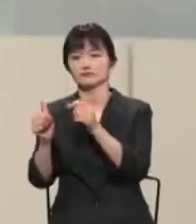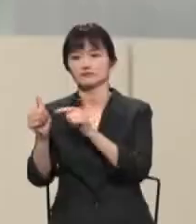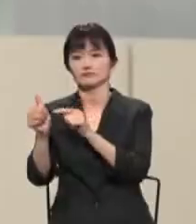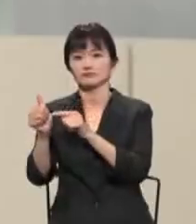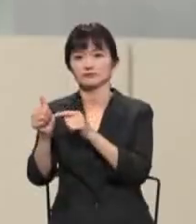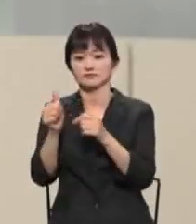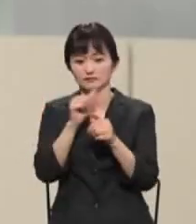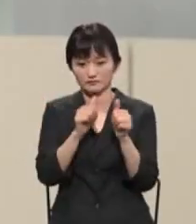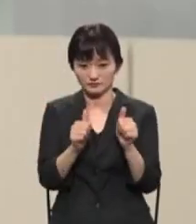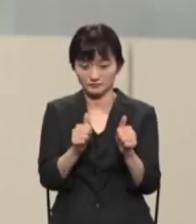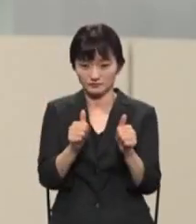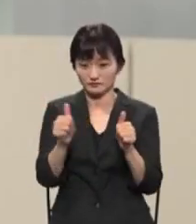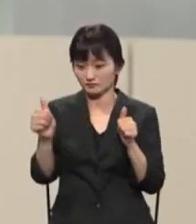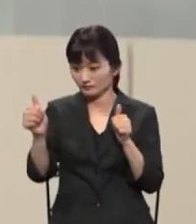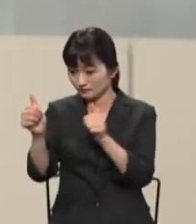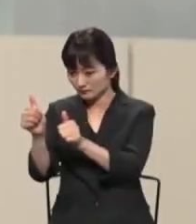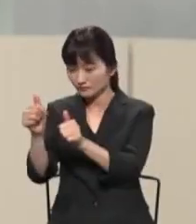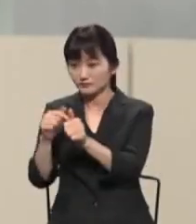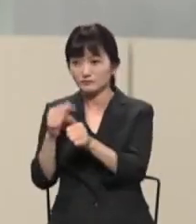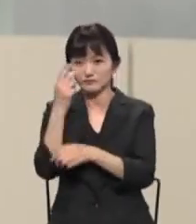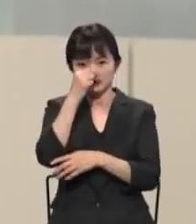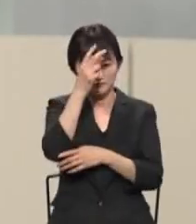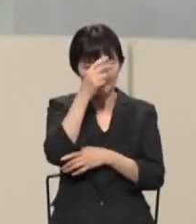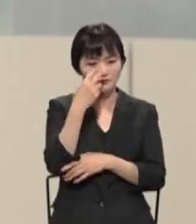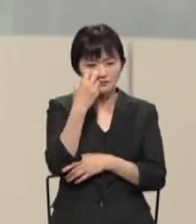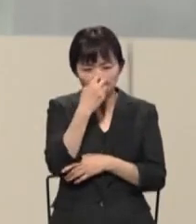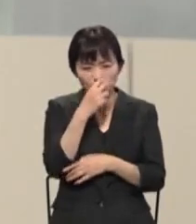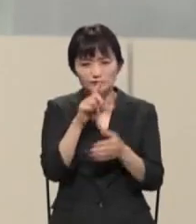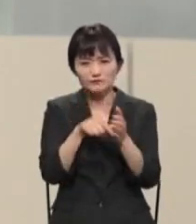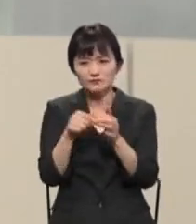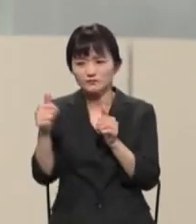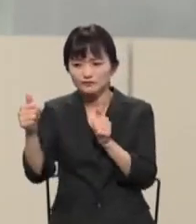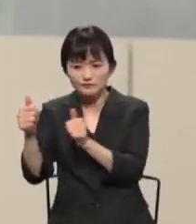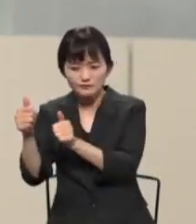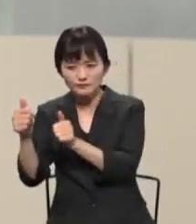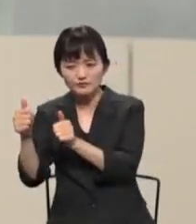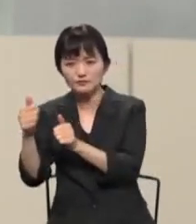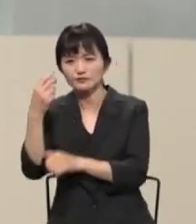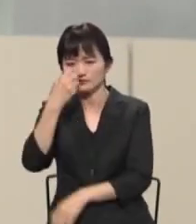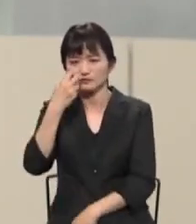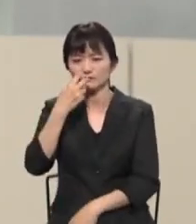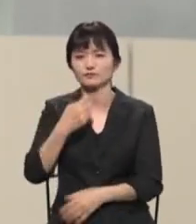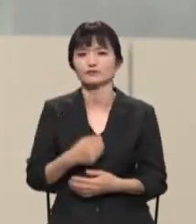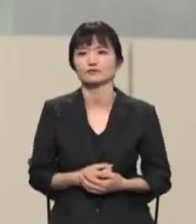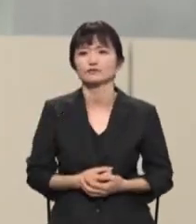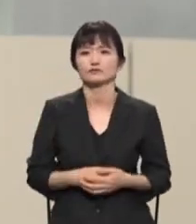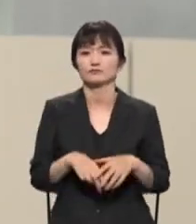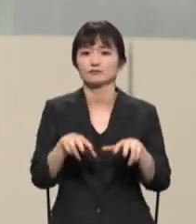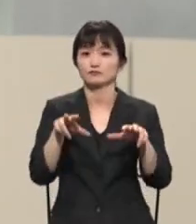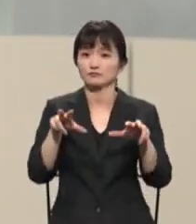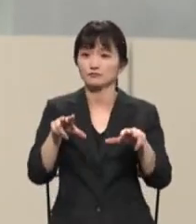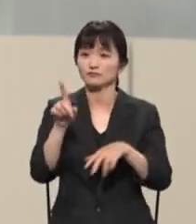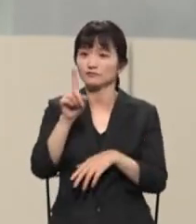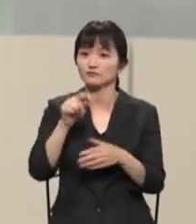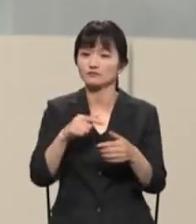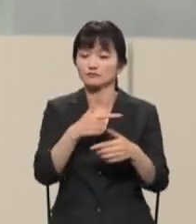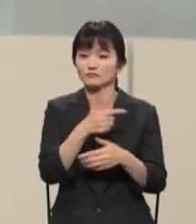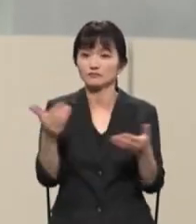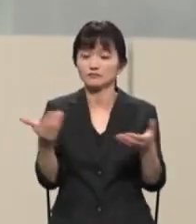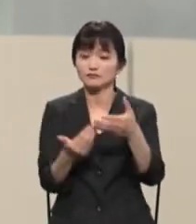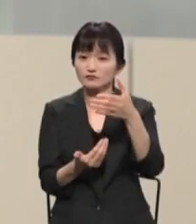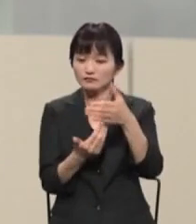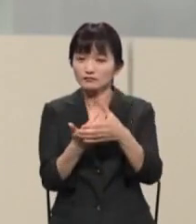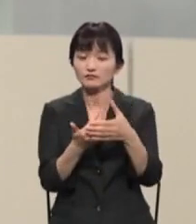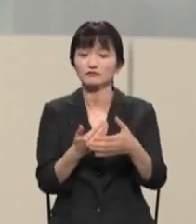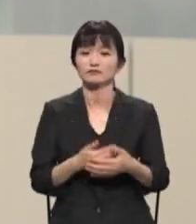전까지 계속 변호인이 붙어서 검찰 수사에 항상 옆에서 수사를 받았던 상황인데 이제 와서 뭔가 큰일이 난 것처럼